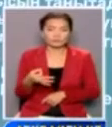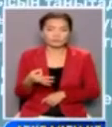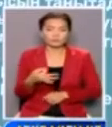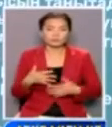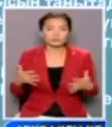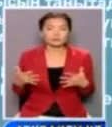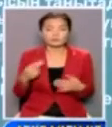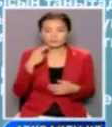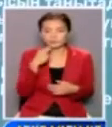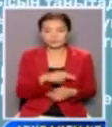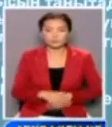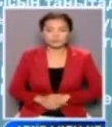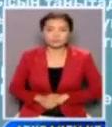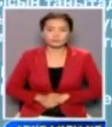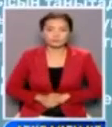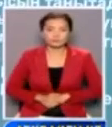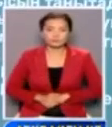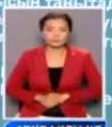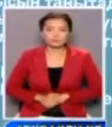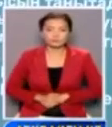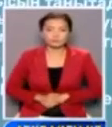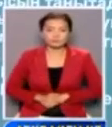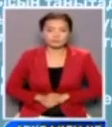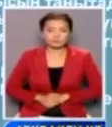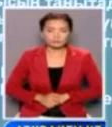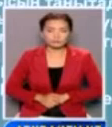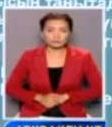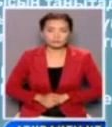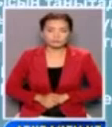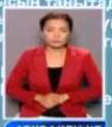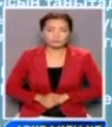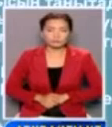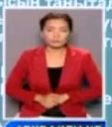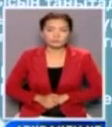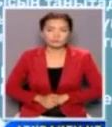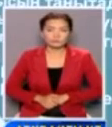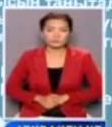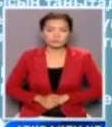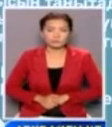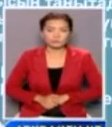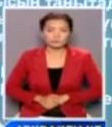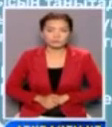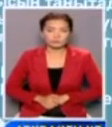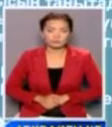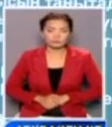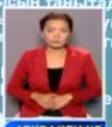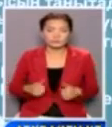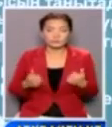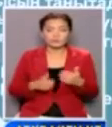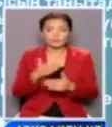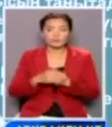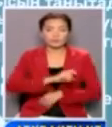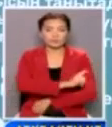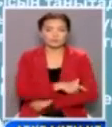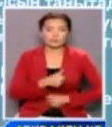более высокий уровень я думаю что будущее формирования парламента надежно и более сильный парламент к чему мы стремимся от сильной